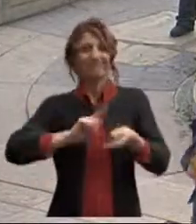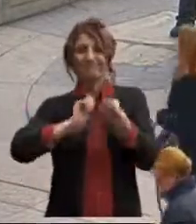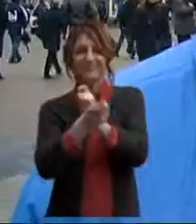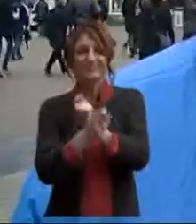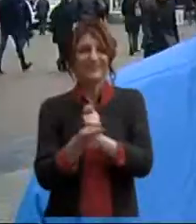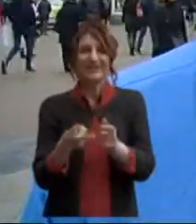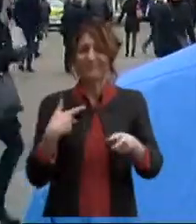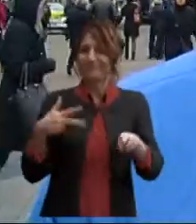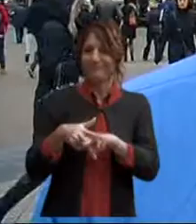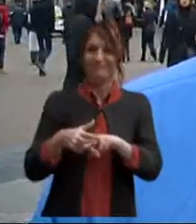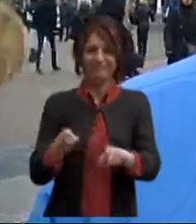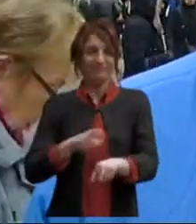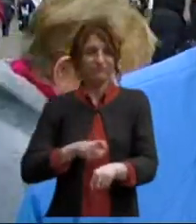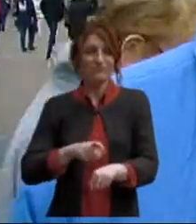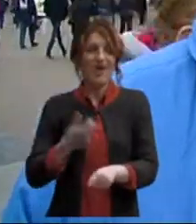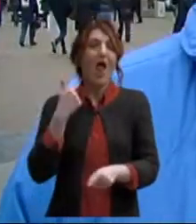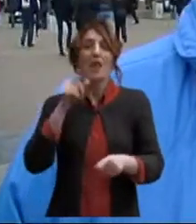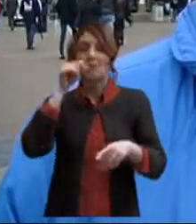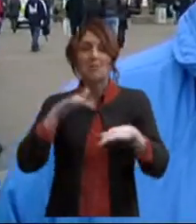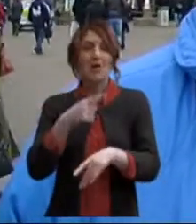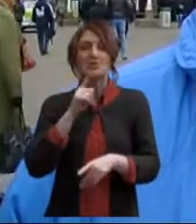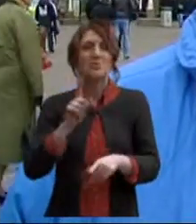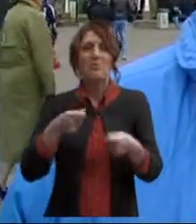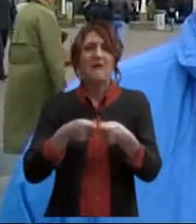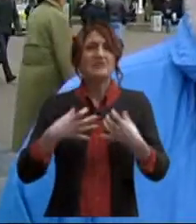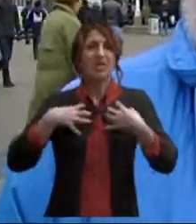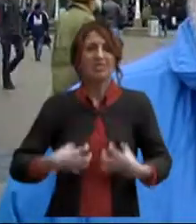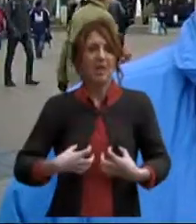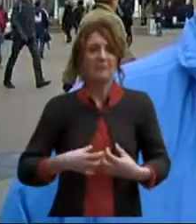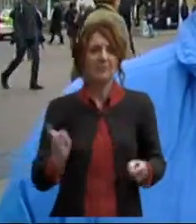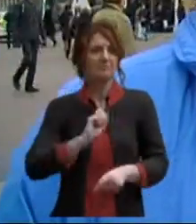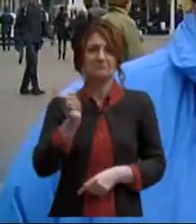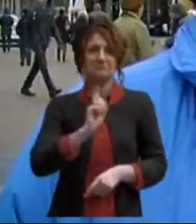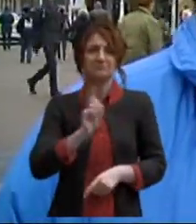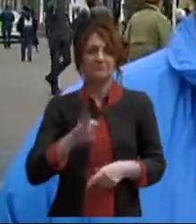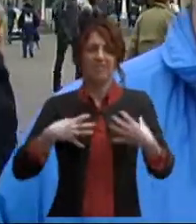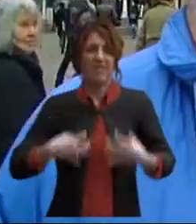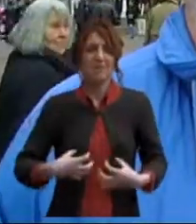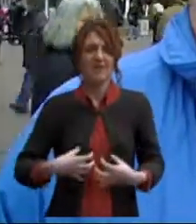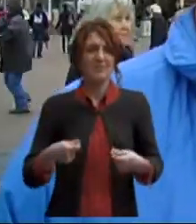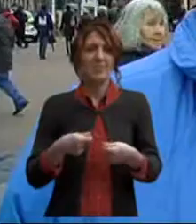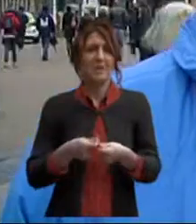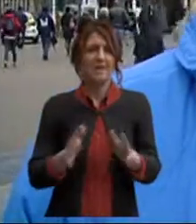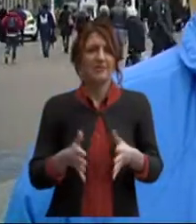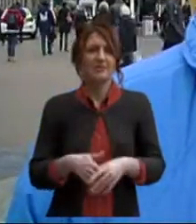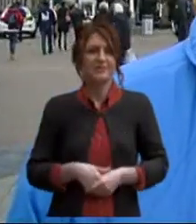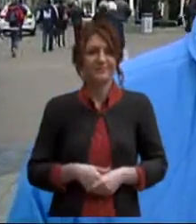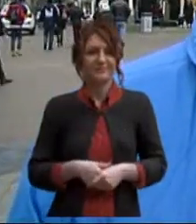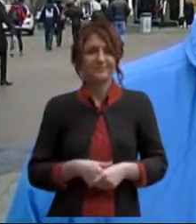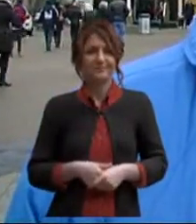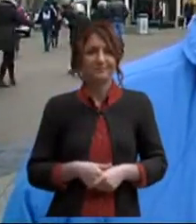razdražljivošću. No naši građani kažu da nemaju problema sa depresijom. Nije depresija, ali jednostavno,